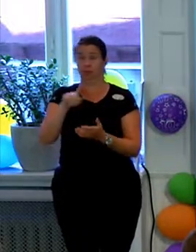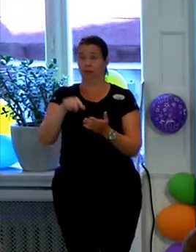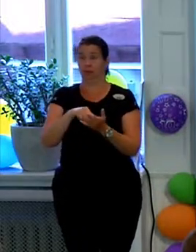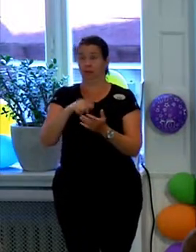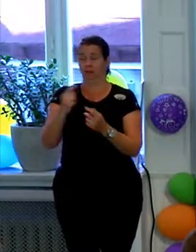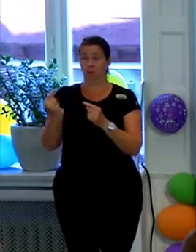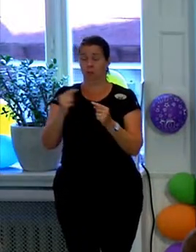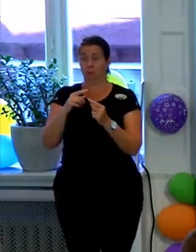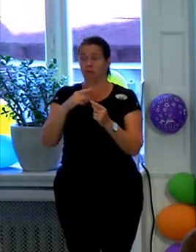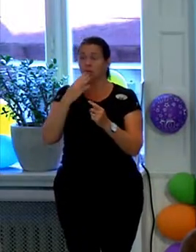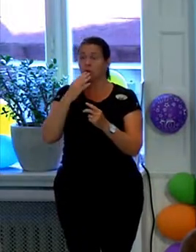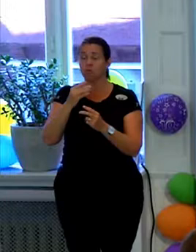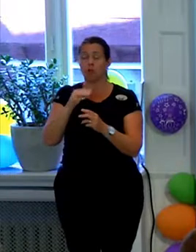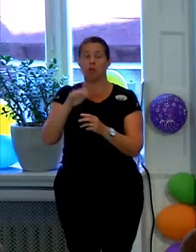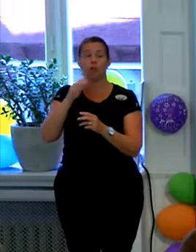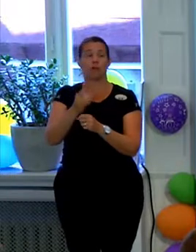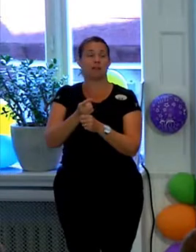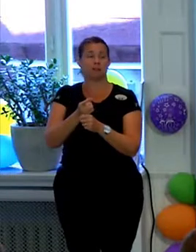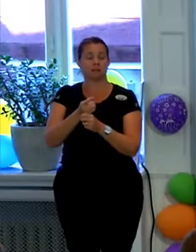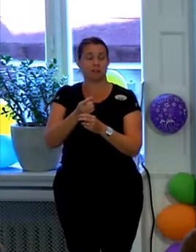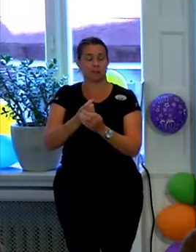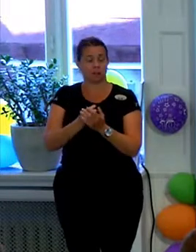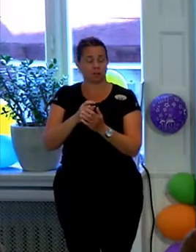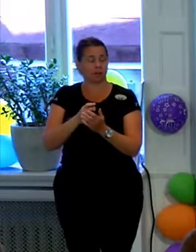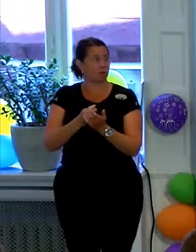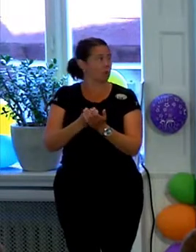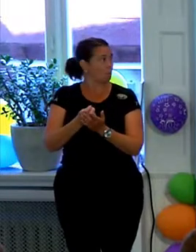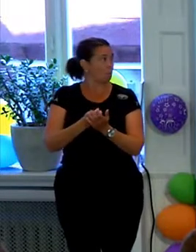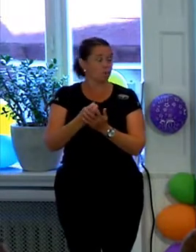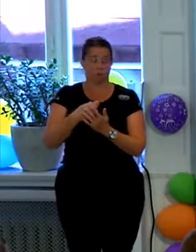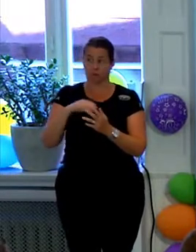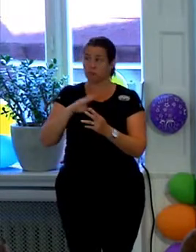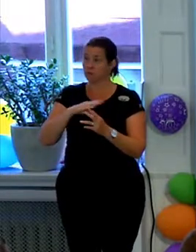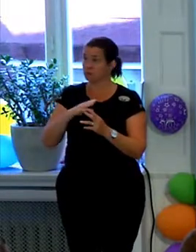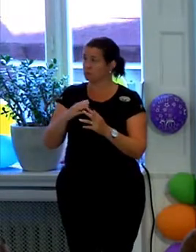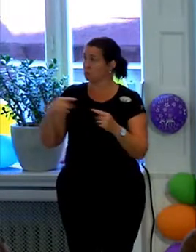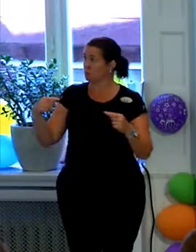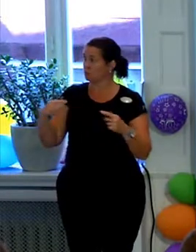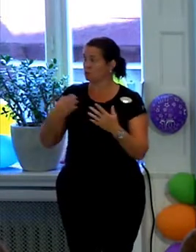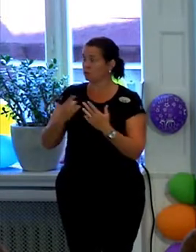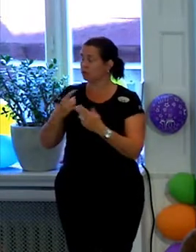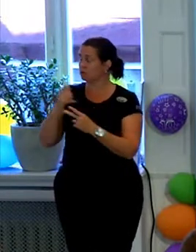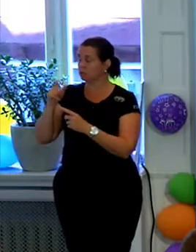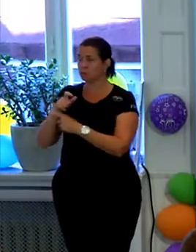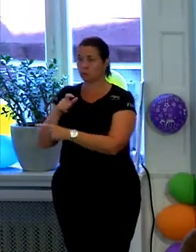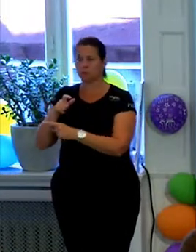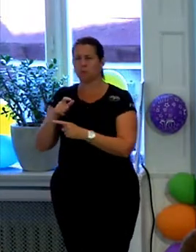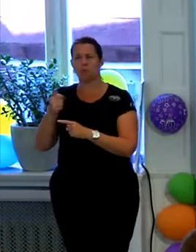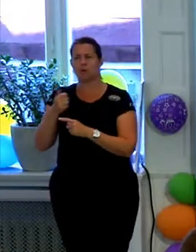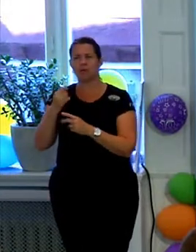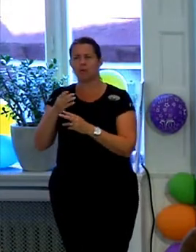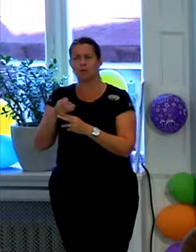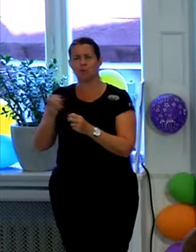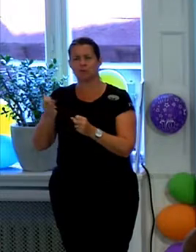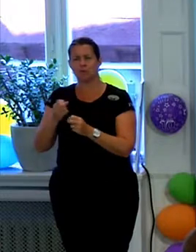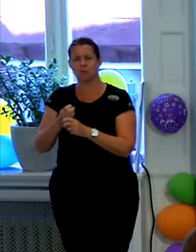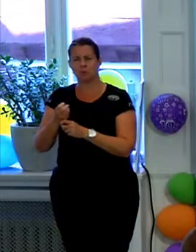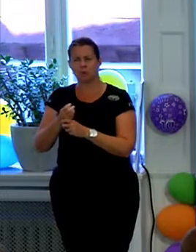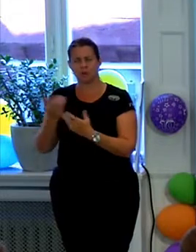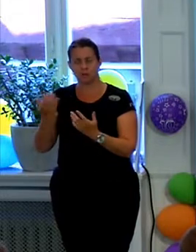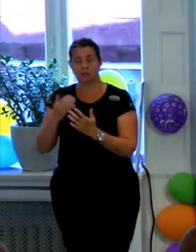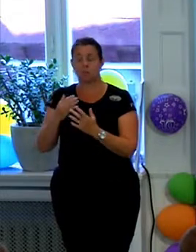finns fortfarande ett ganska stort motstånd. Det var ju en person här som tyckte att så fort behövde det kanske inte gå. Hur ser det ut